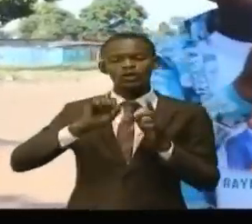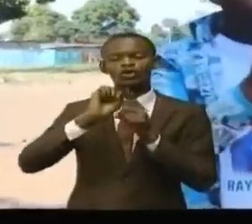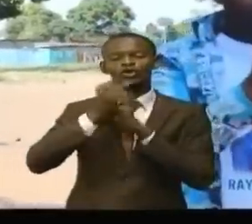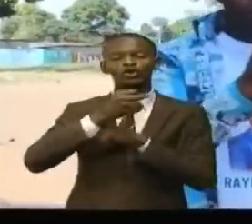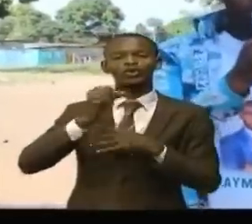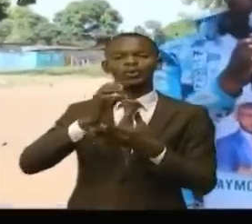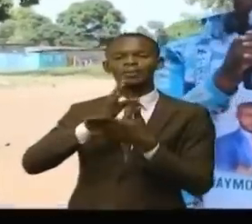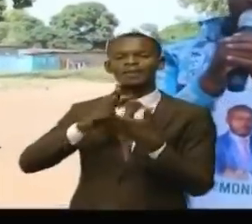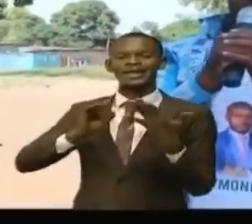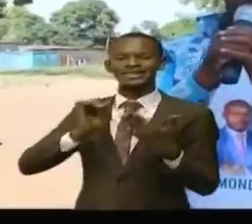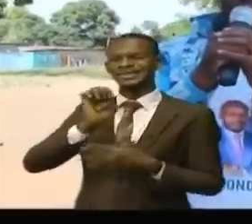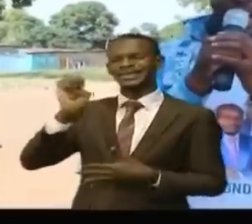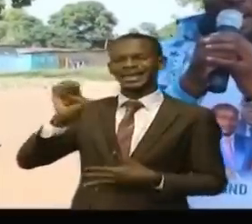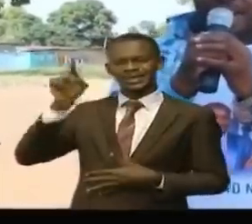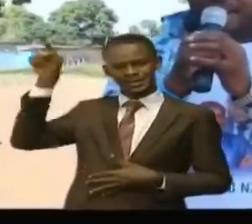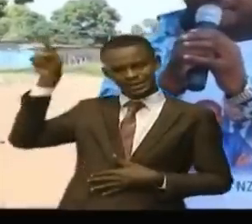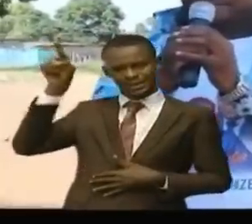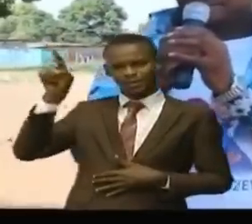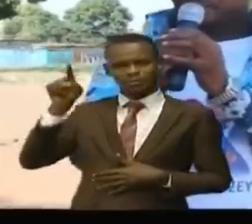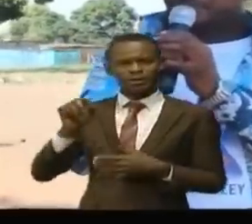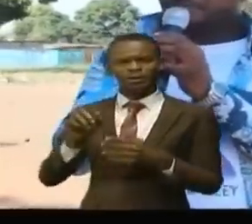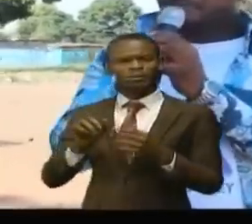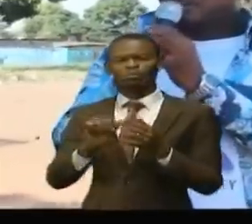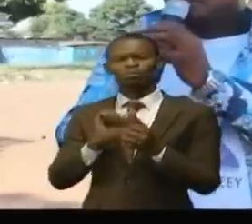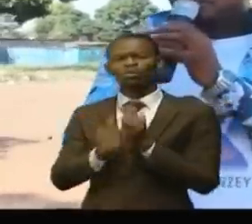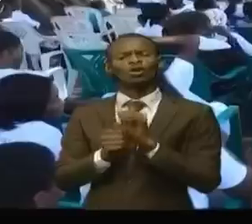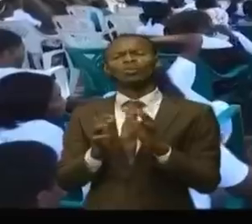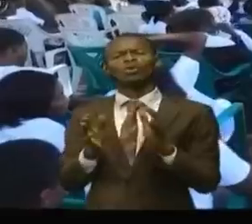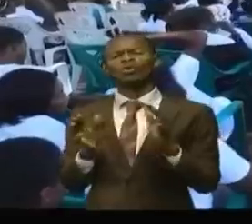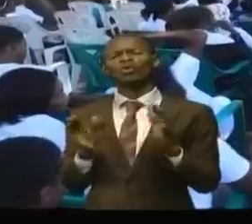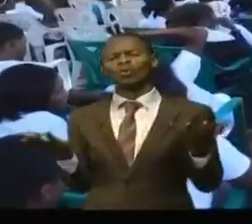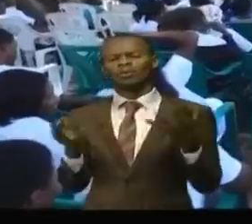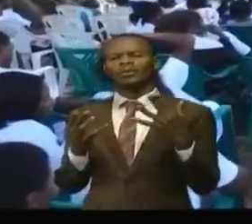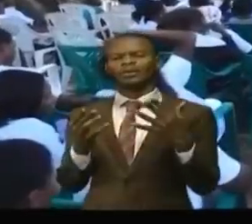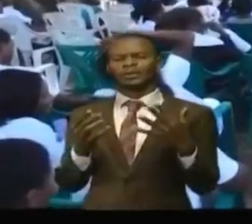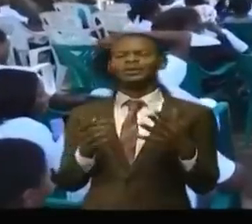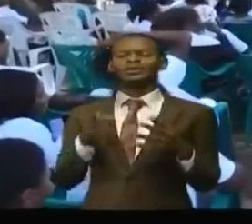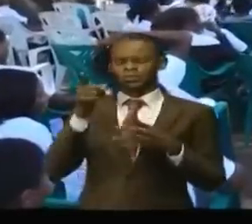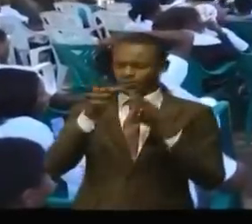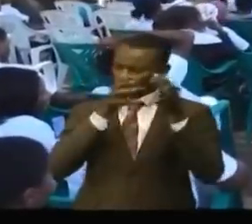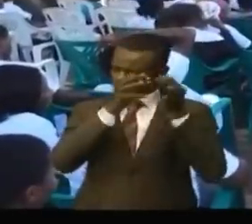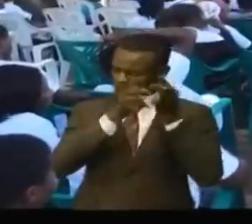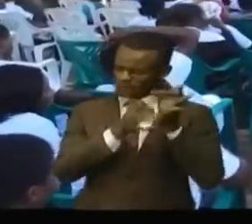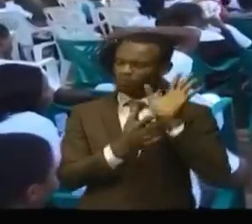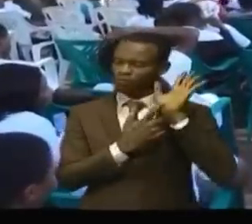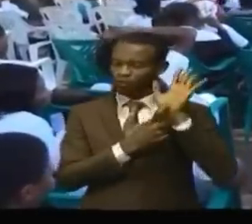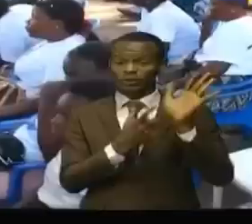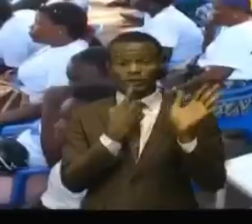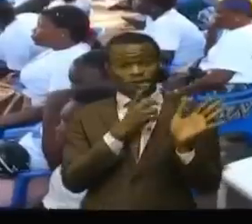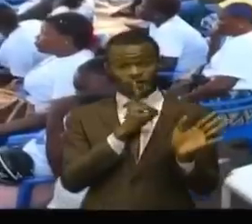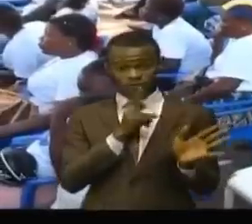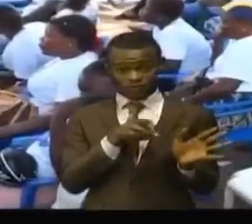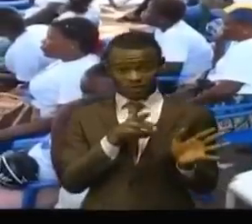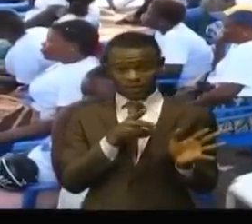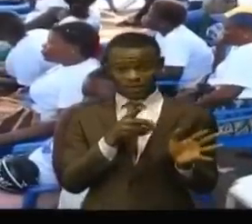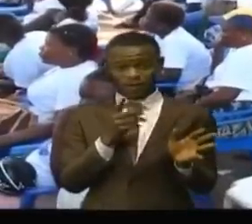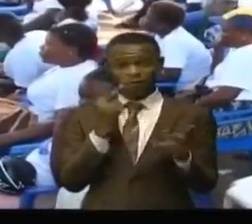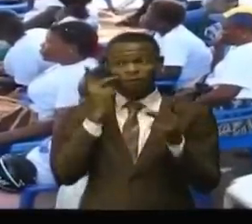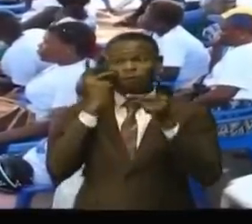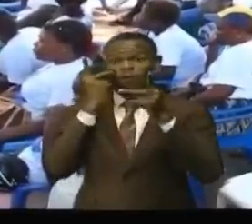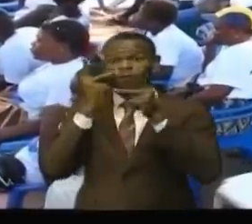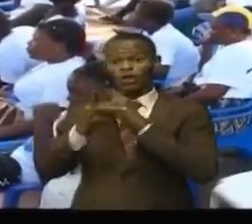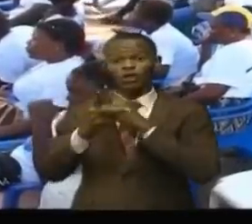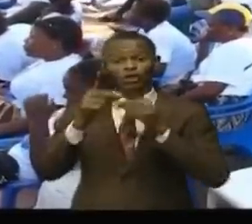Longangé, cadre de l'UDPS, la nouvelle politique diplomatique insufflée par le président Félix Tshisekedi Tshilombo s'est avérée